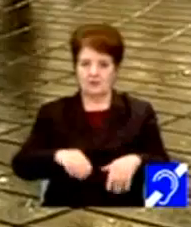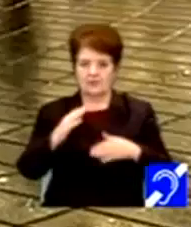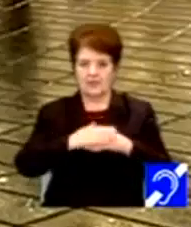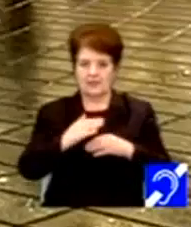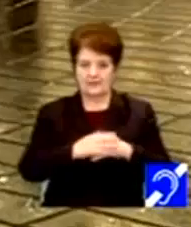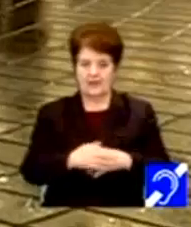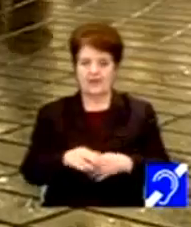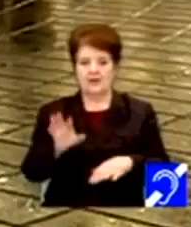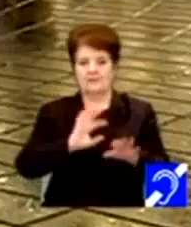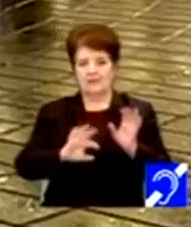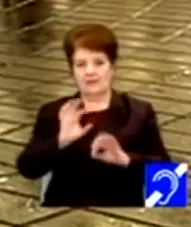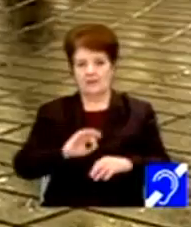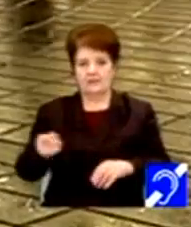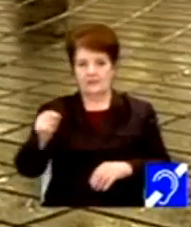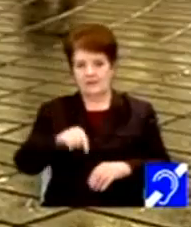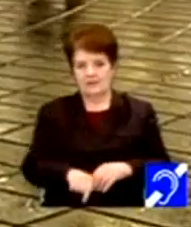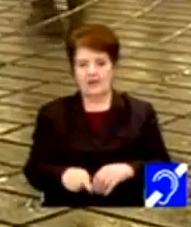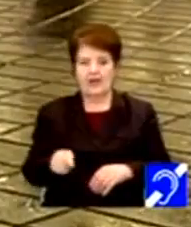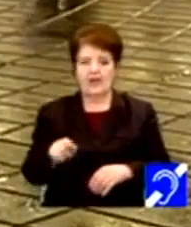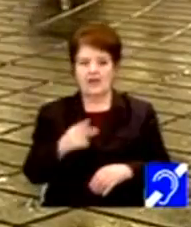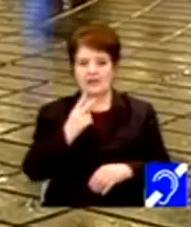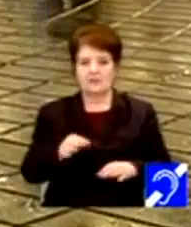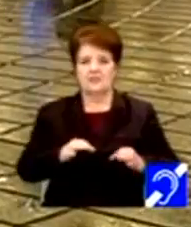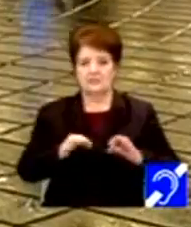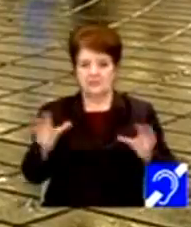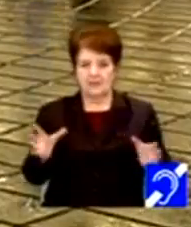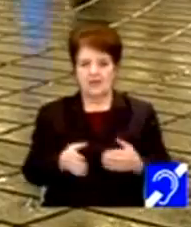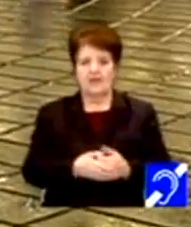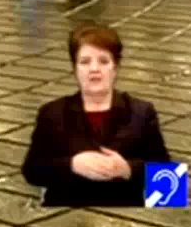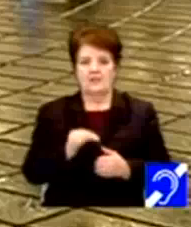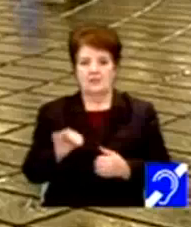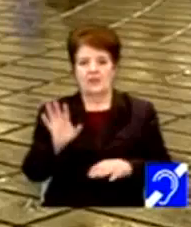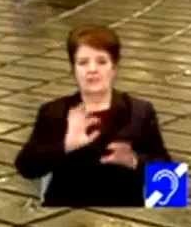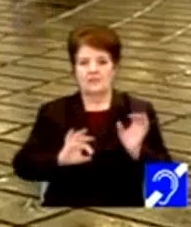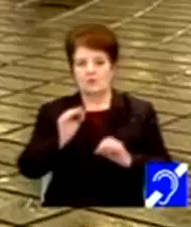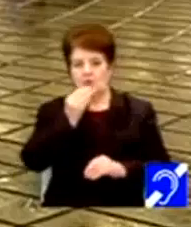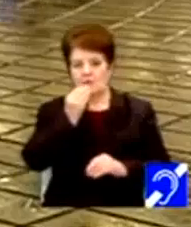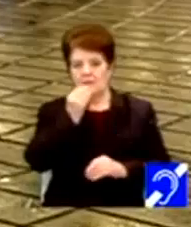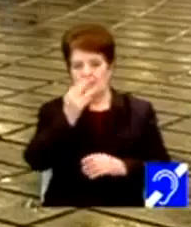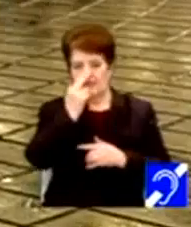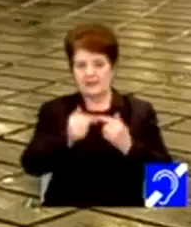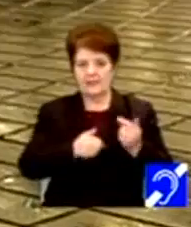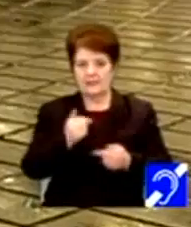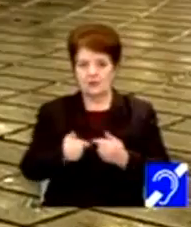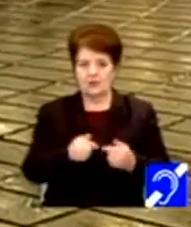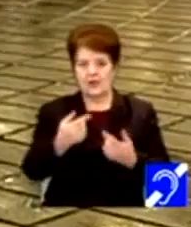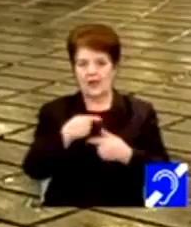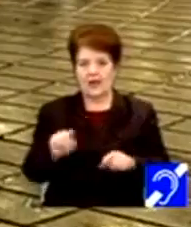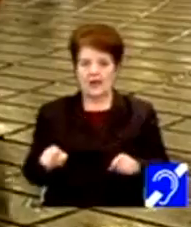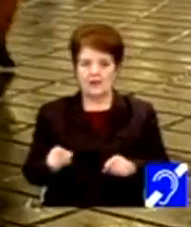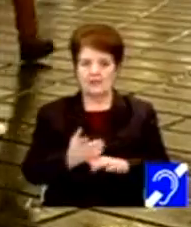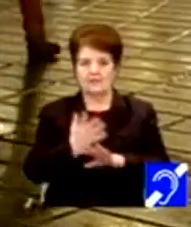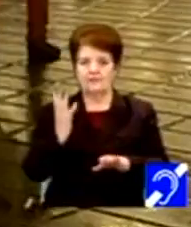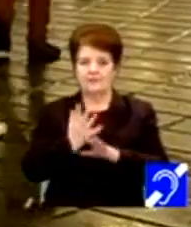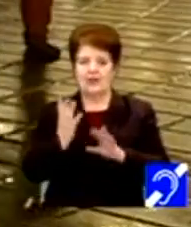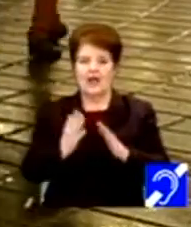unii totuși au ales să vină aici pentru a se încălzi cu un vin fert și a se delecta cu bucatele tradiționale. Alții stau în rând la